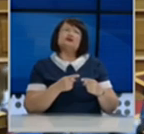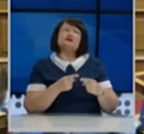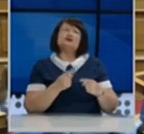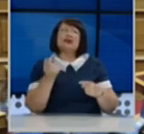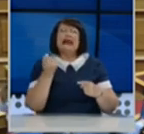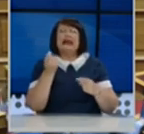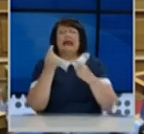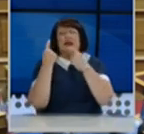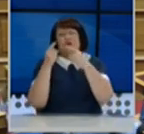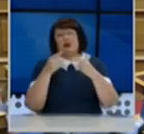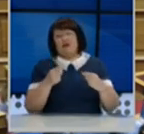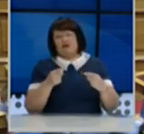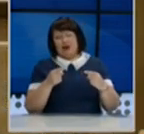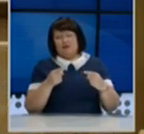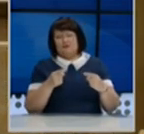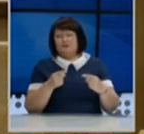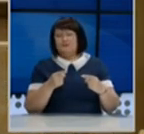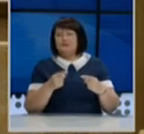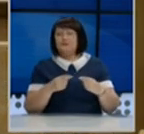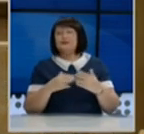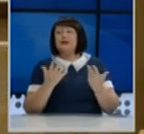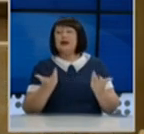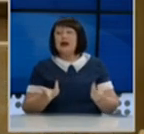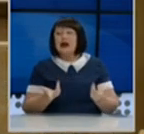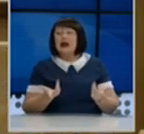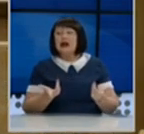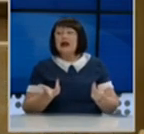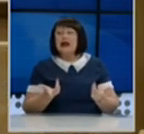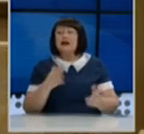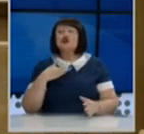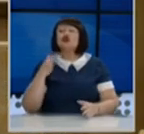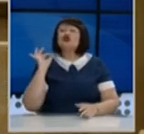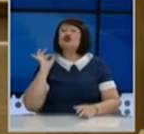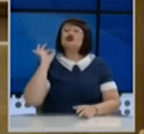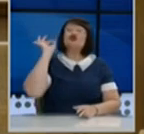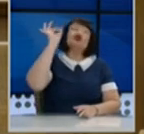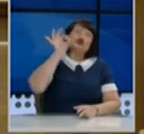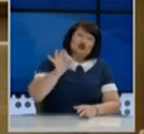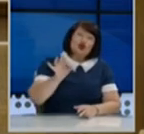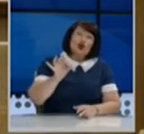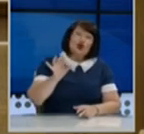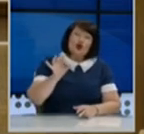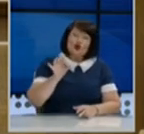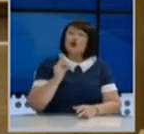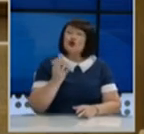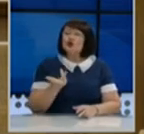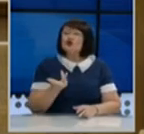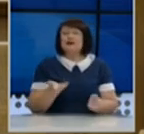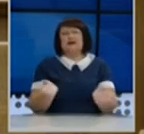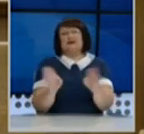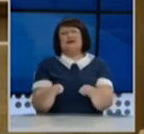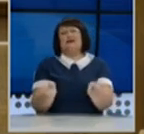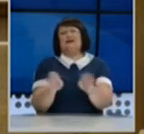μικρές διαφοροποιήσεις που όμως επιδιώκουν να καλύψουν και να